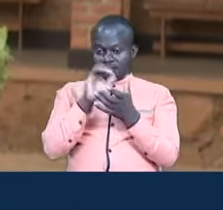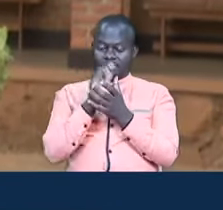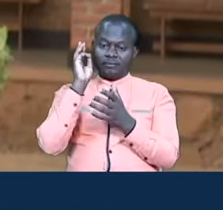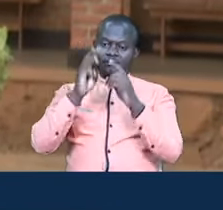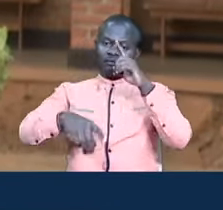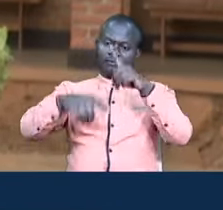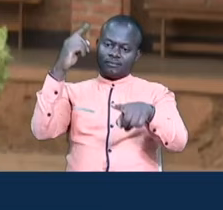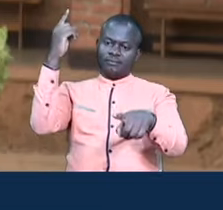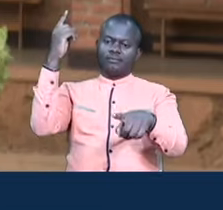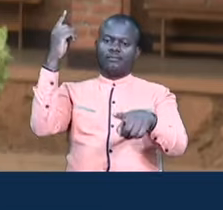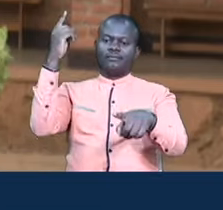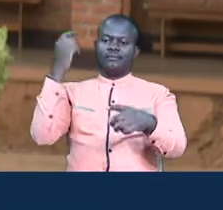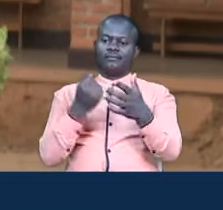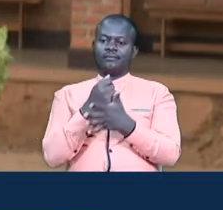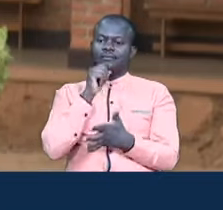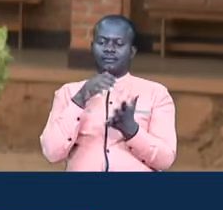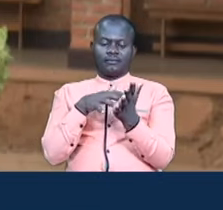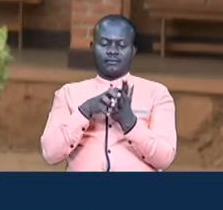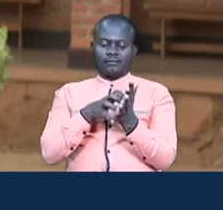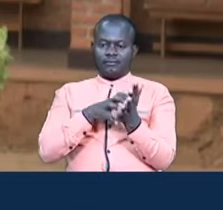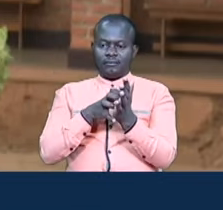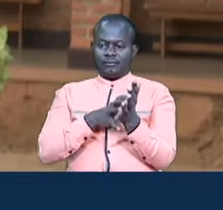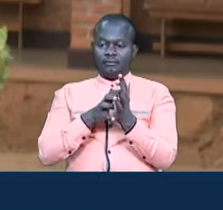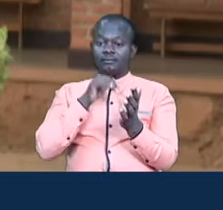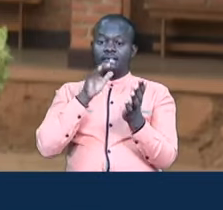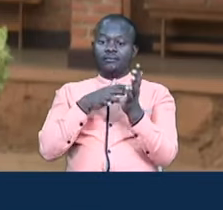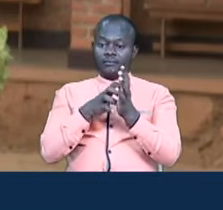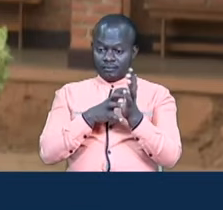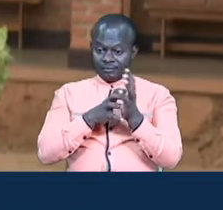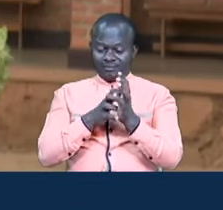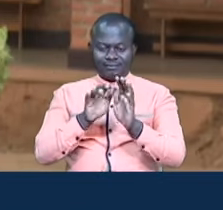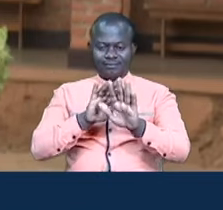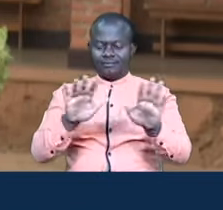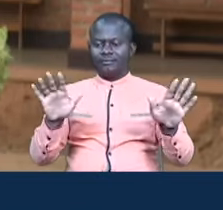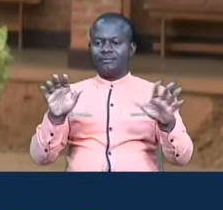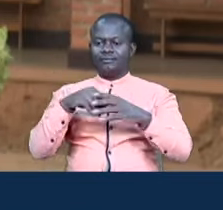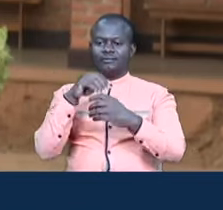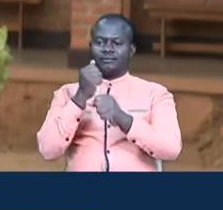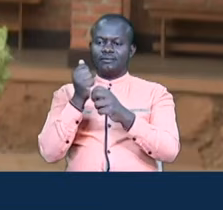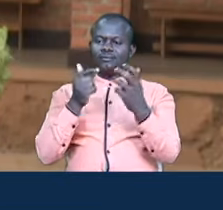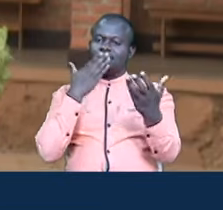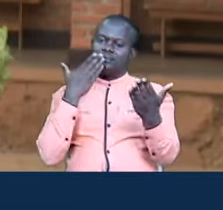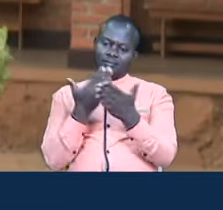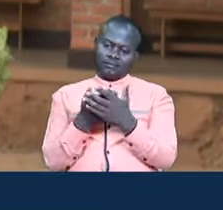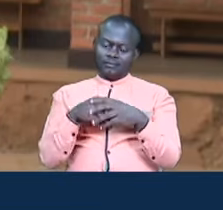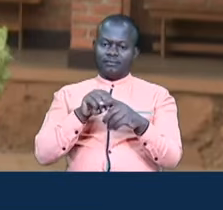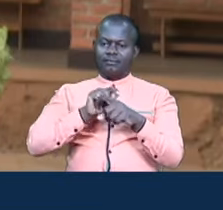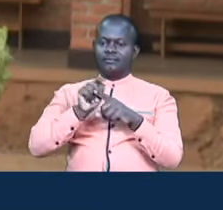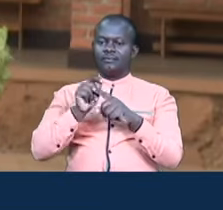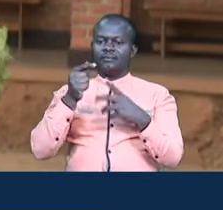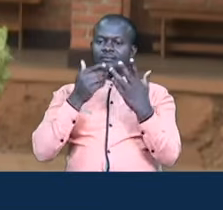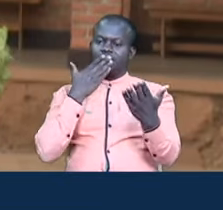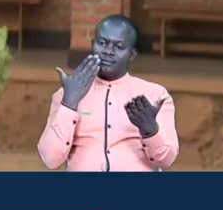kizatsinda gituma ntacika intege. Kudacika intege mu gukora icyiza, mu gutoza